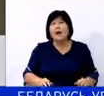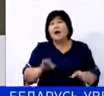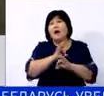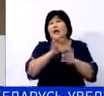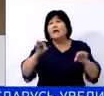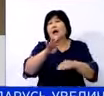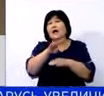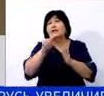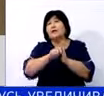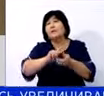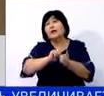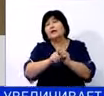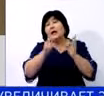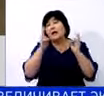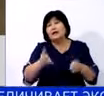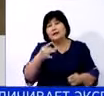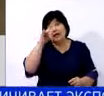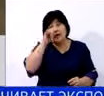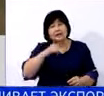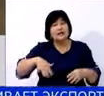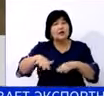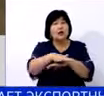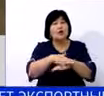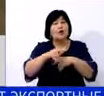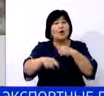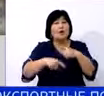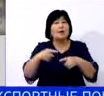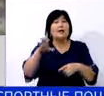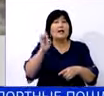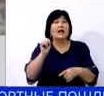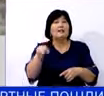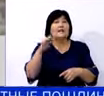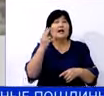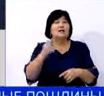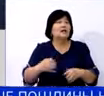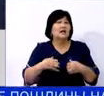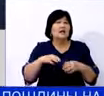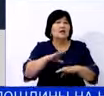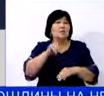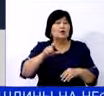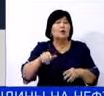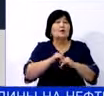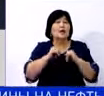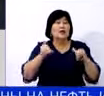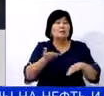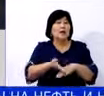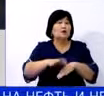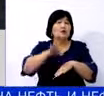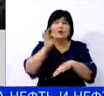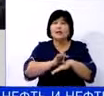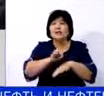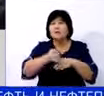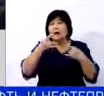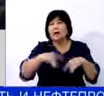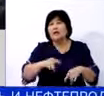Ядерные испытания обернулись трагедией для казахского народа. Последствия радиации были страшные. Гибель людей, развитие тяжелых заболеваний,